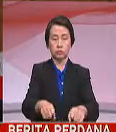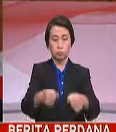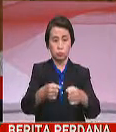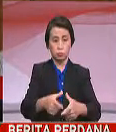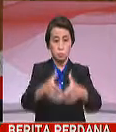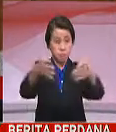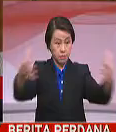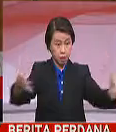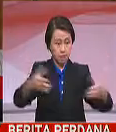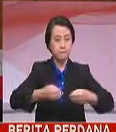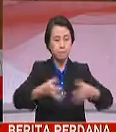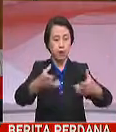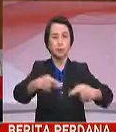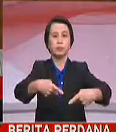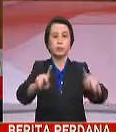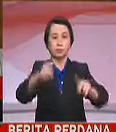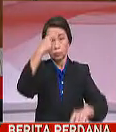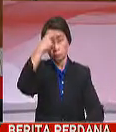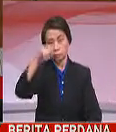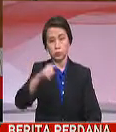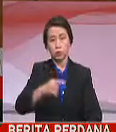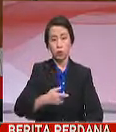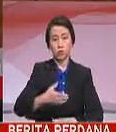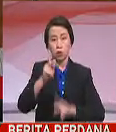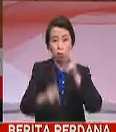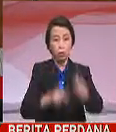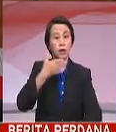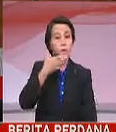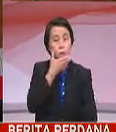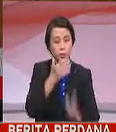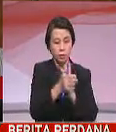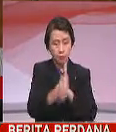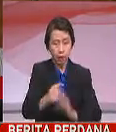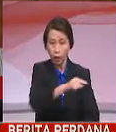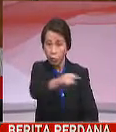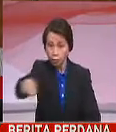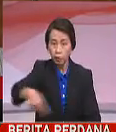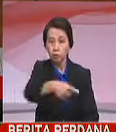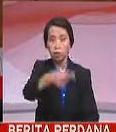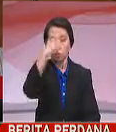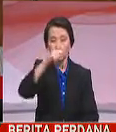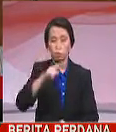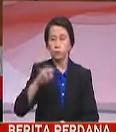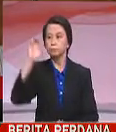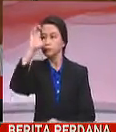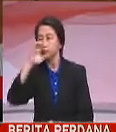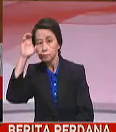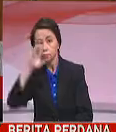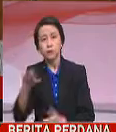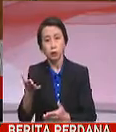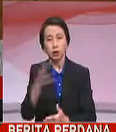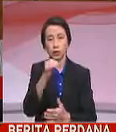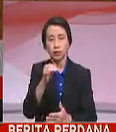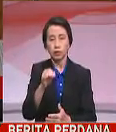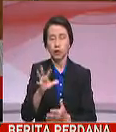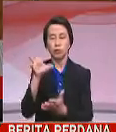meluaskan lagi peluang untuk anak-anak muda yang berbakat ini meneroka dan